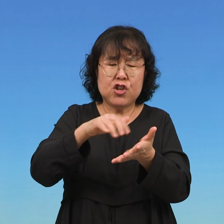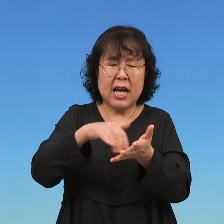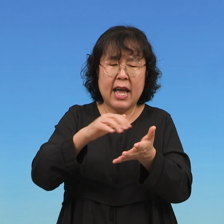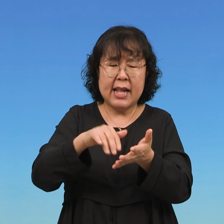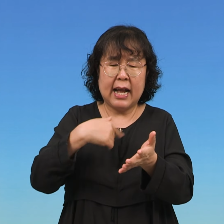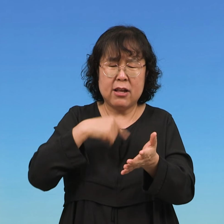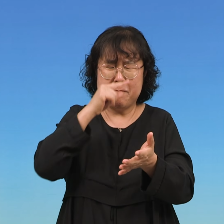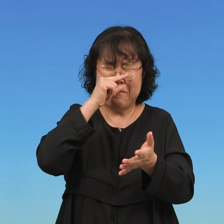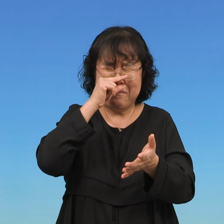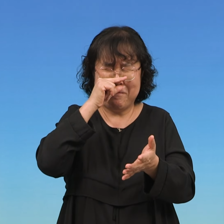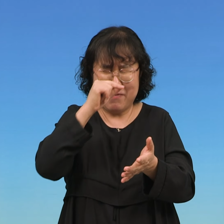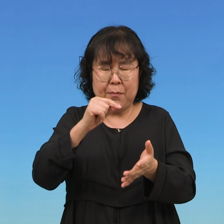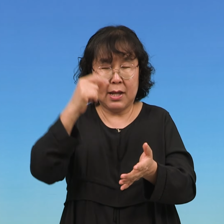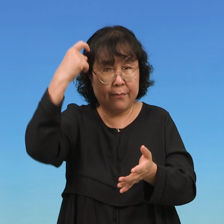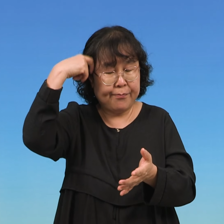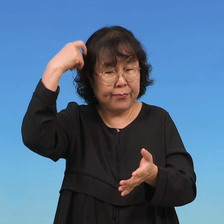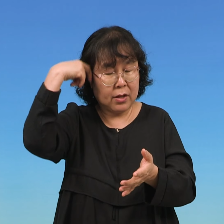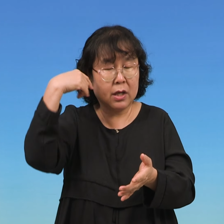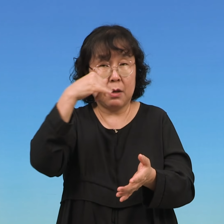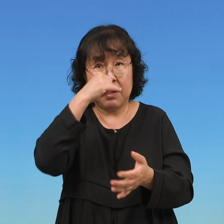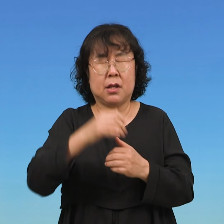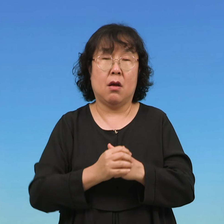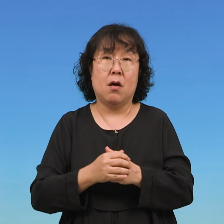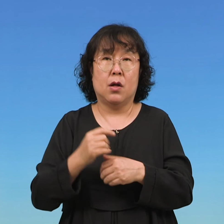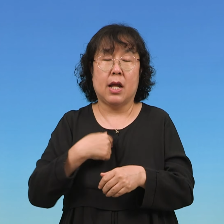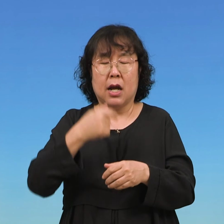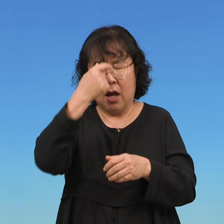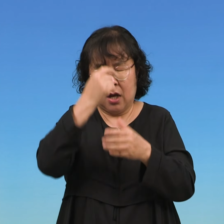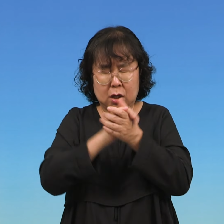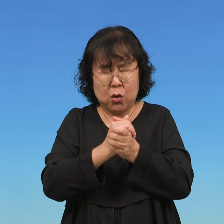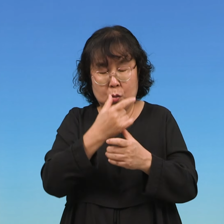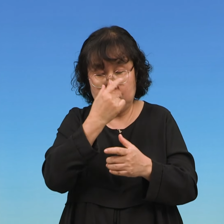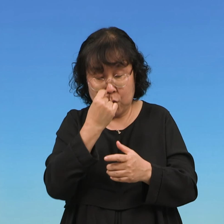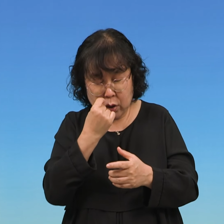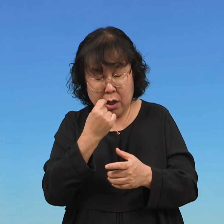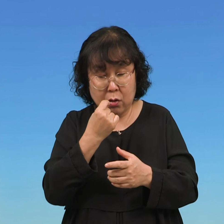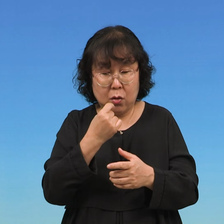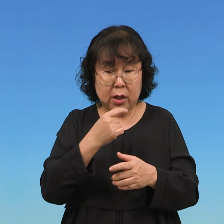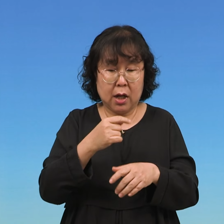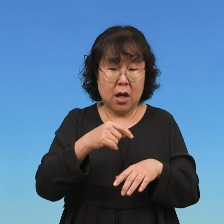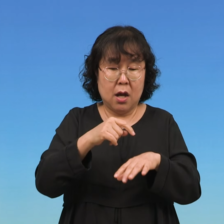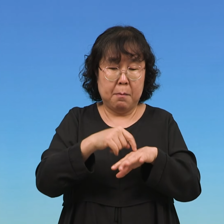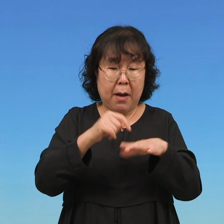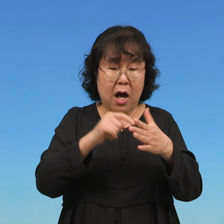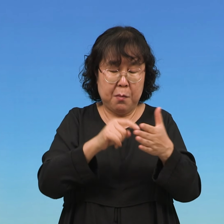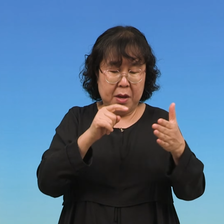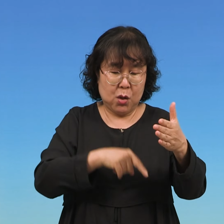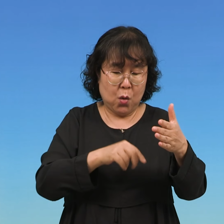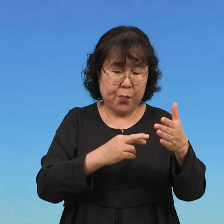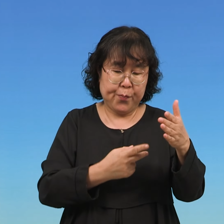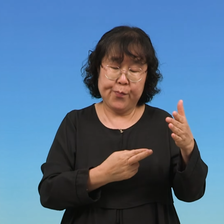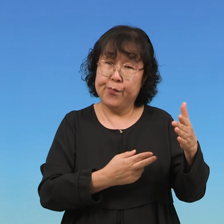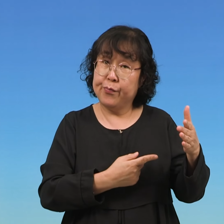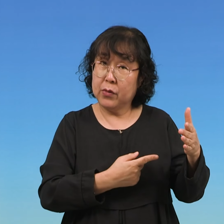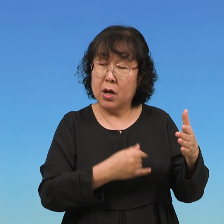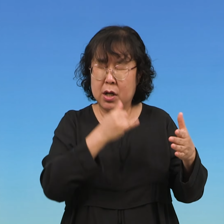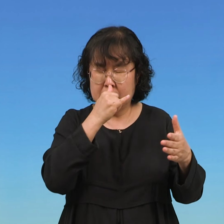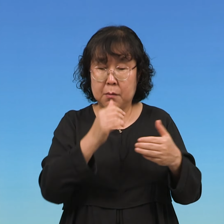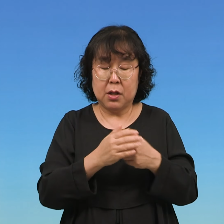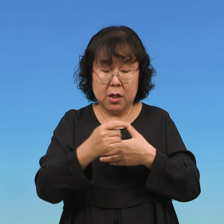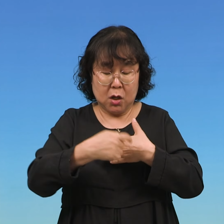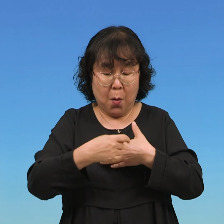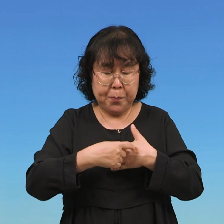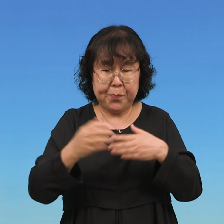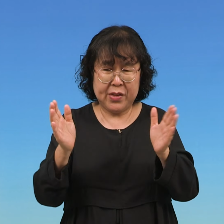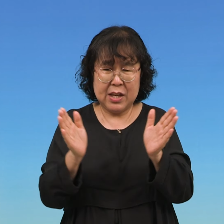걸 저는 겪었습니다 내 내면이 좀 허하고 비어 있고 속된 강정 같은 것으로